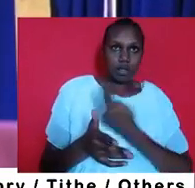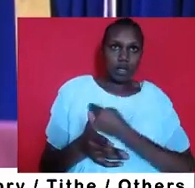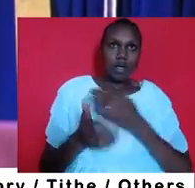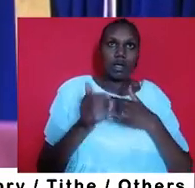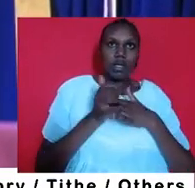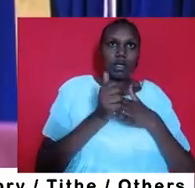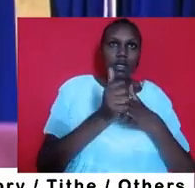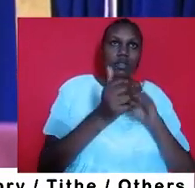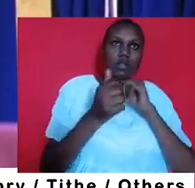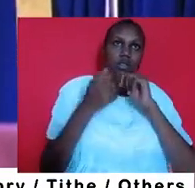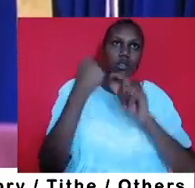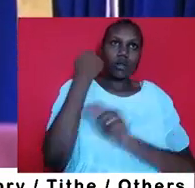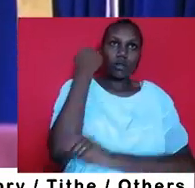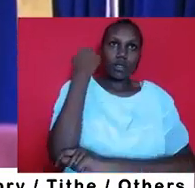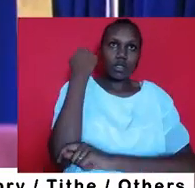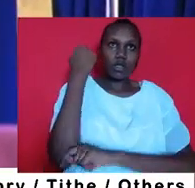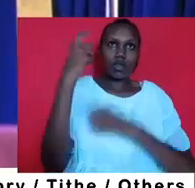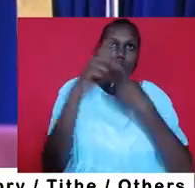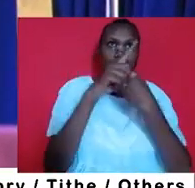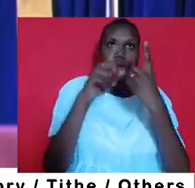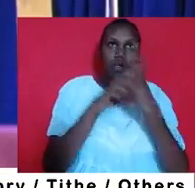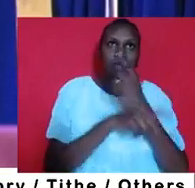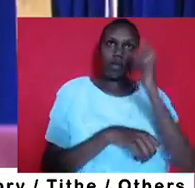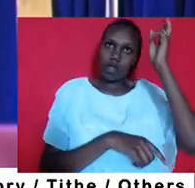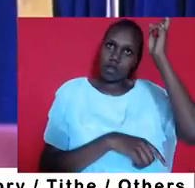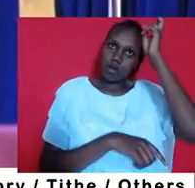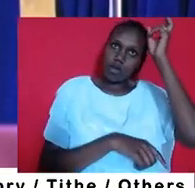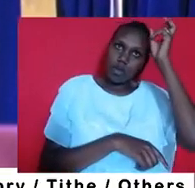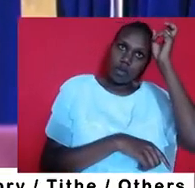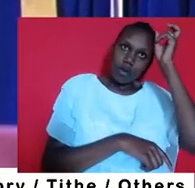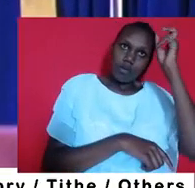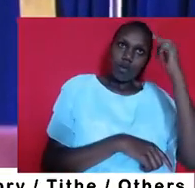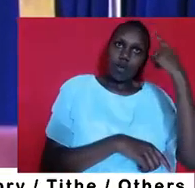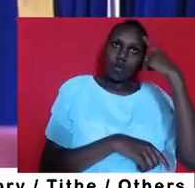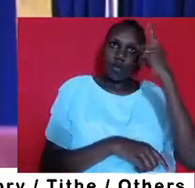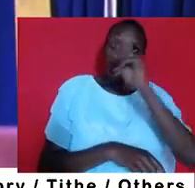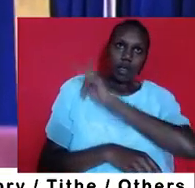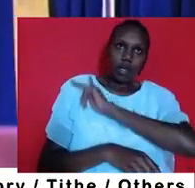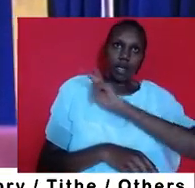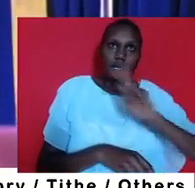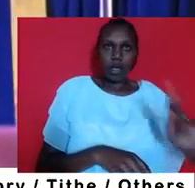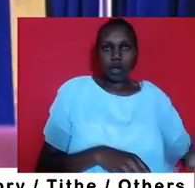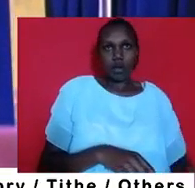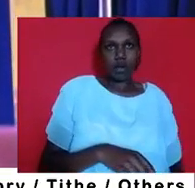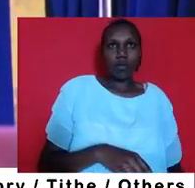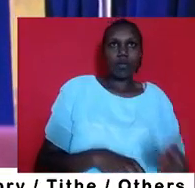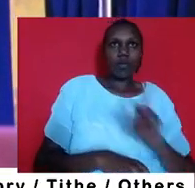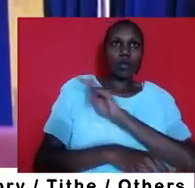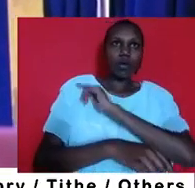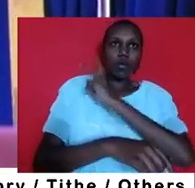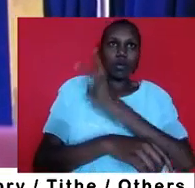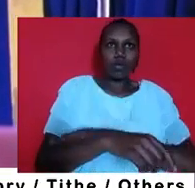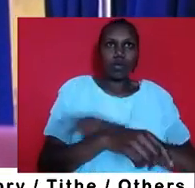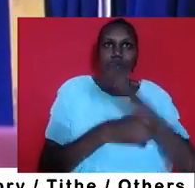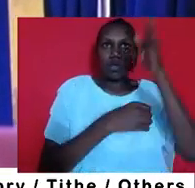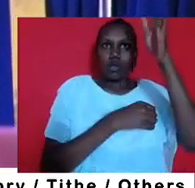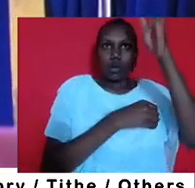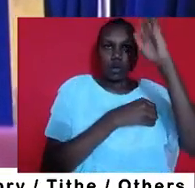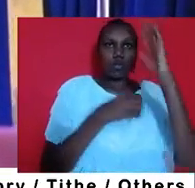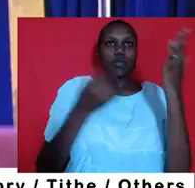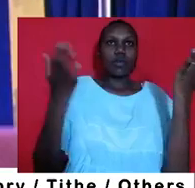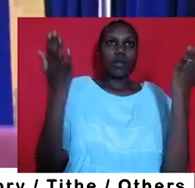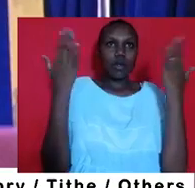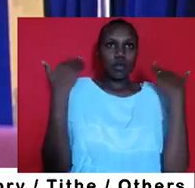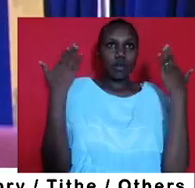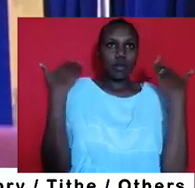kama sisi tunavyosamehe waliotukosea. Usitutie majaribuni, lakini utuokoe na yule mwovu. Kwa kuwa